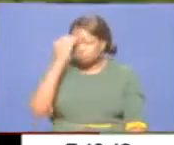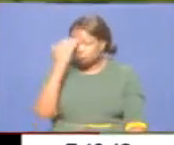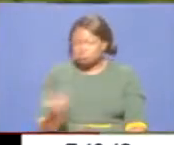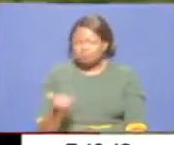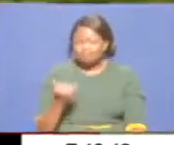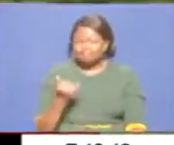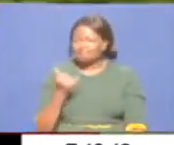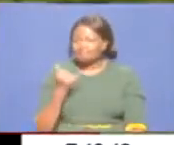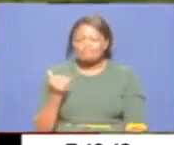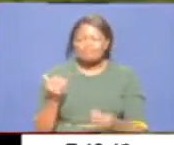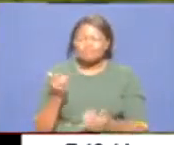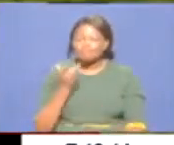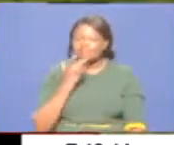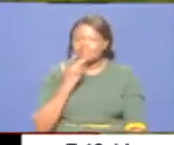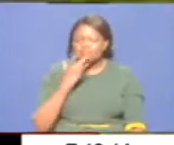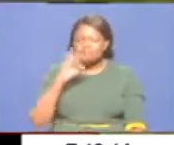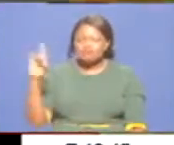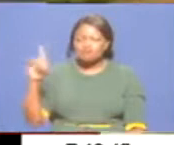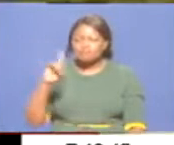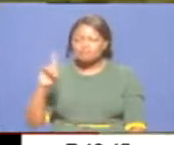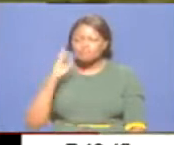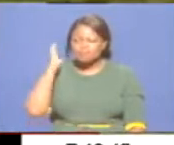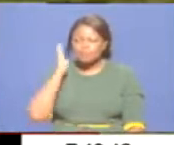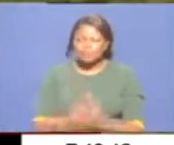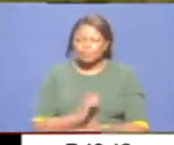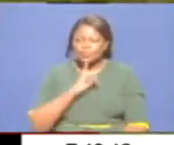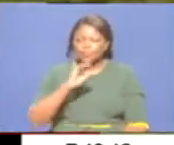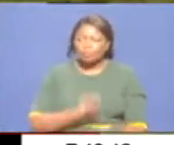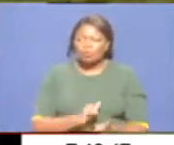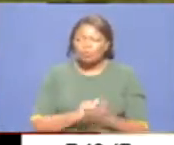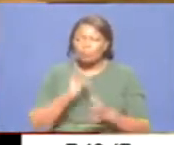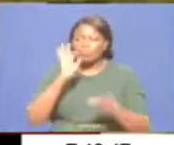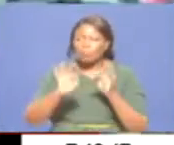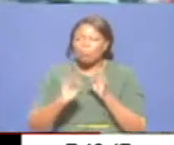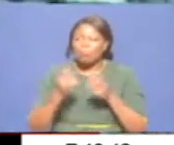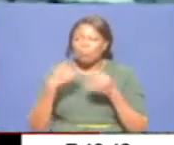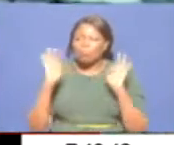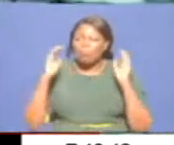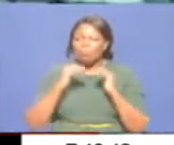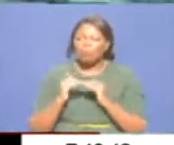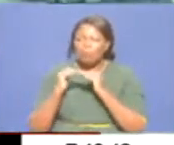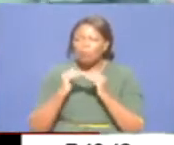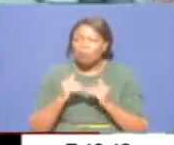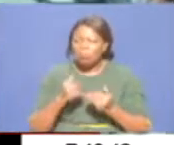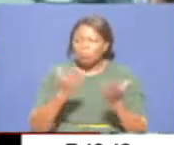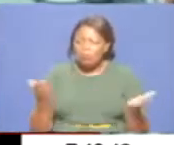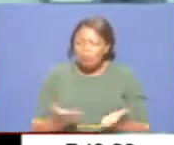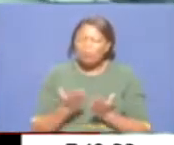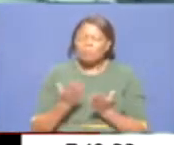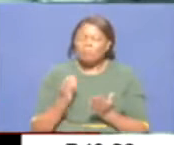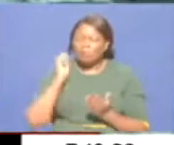mapendeleo. I want to give you my guarantee that the nominations will be free and fair. All of us will be in the ballot.